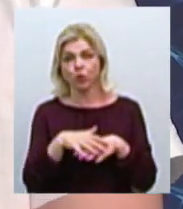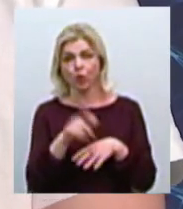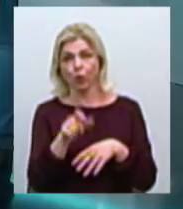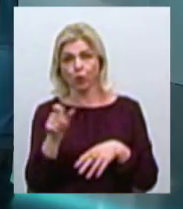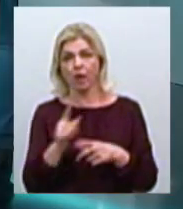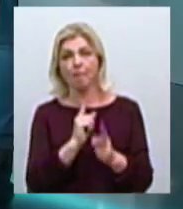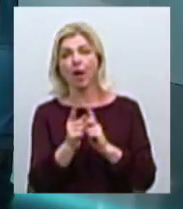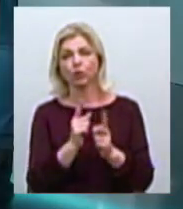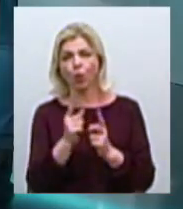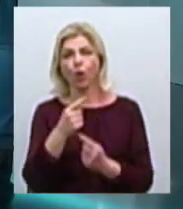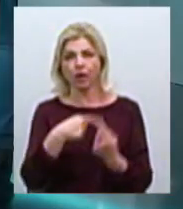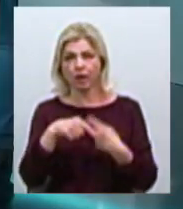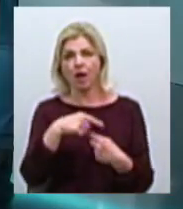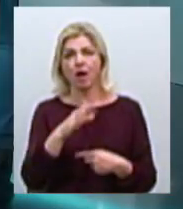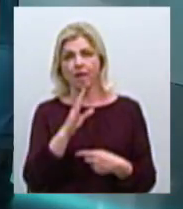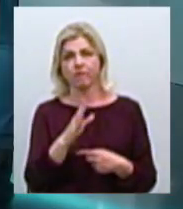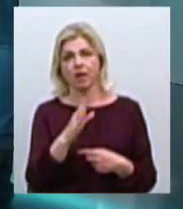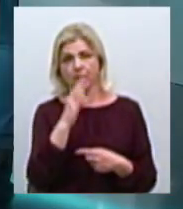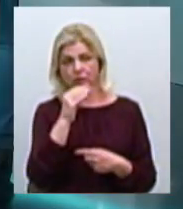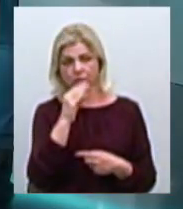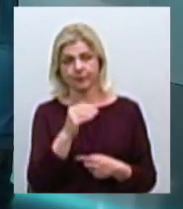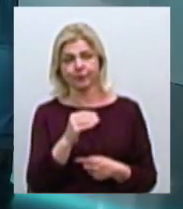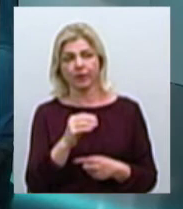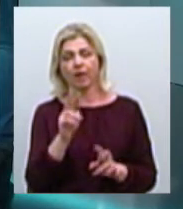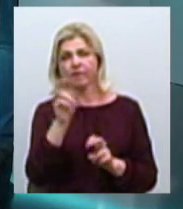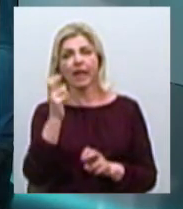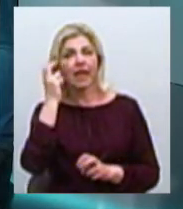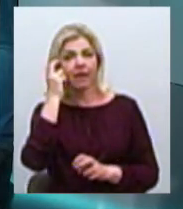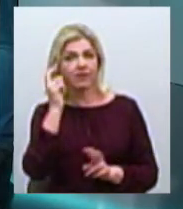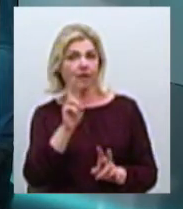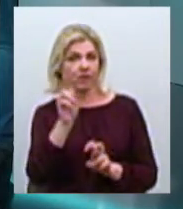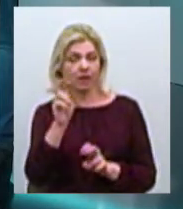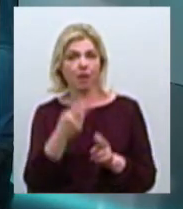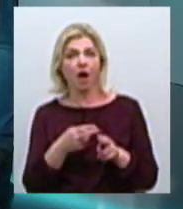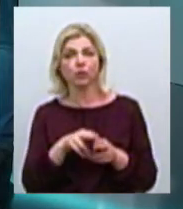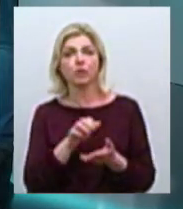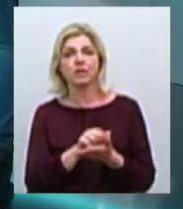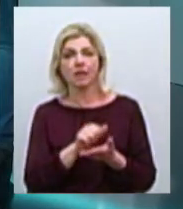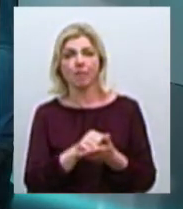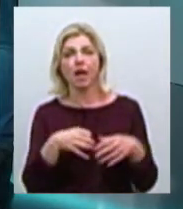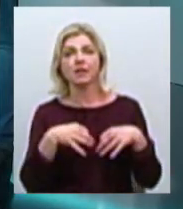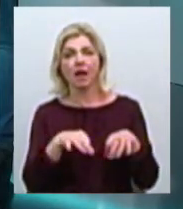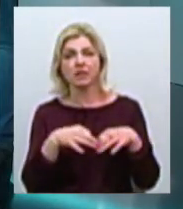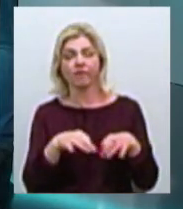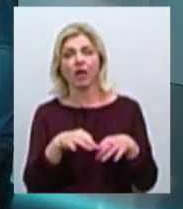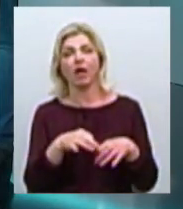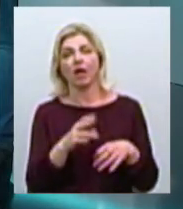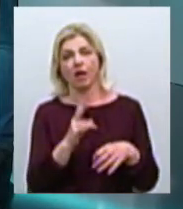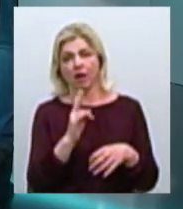городе Николаеве. Они эту информацию... Что это за компания? A+S – это киевская компания, которая занималась транспортным вопросом. Она